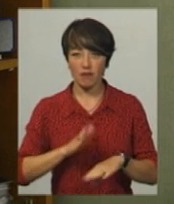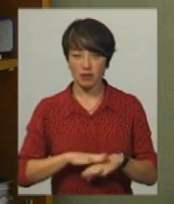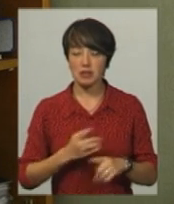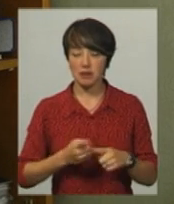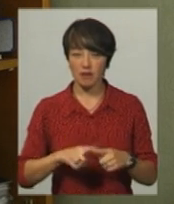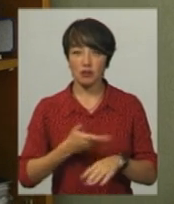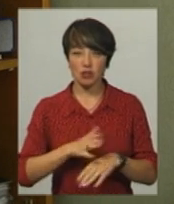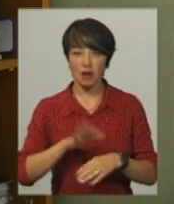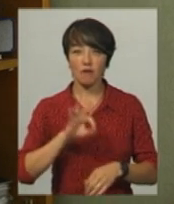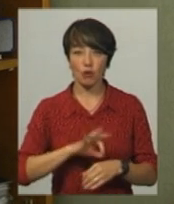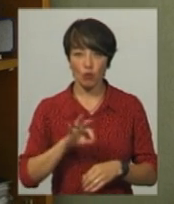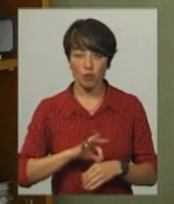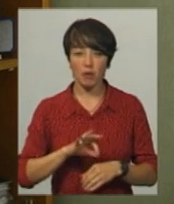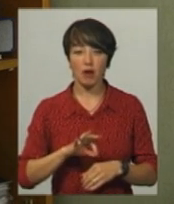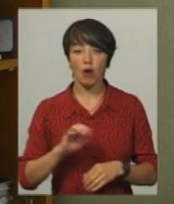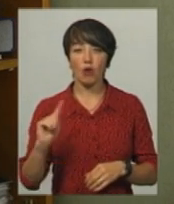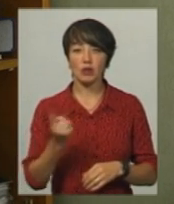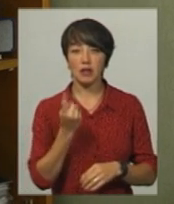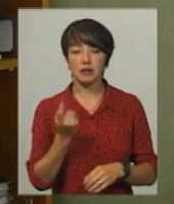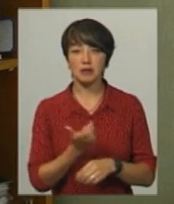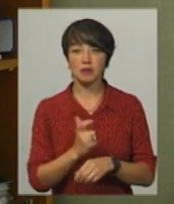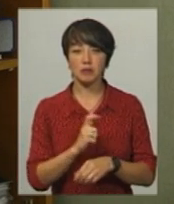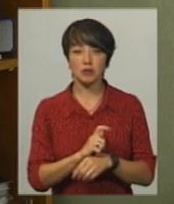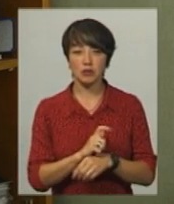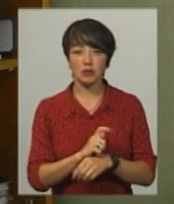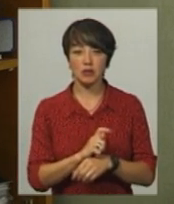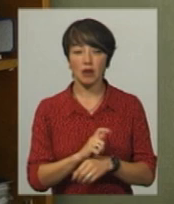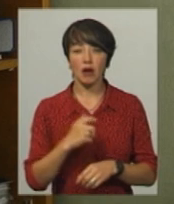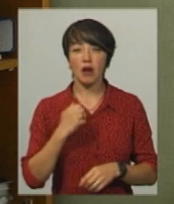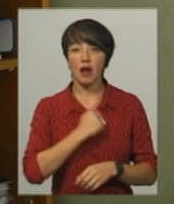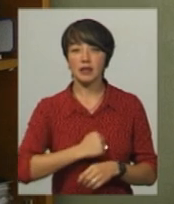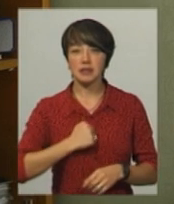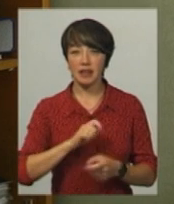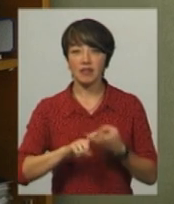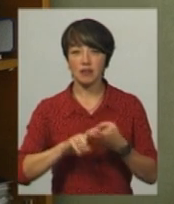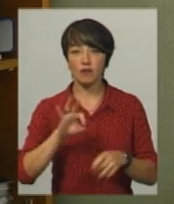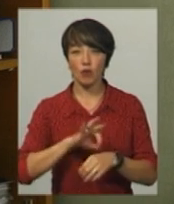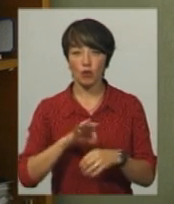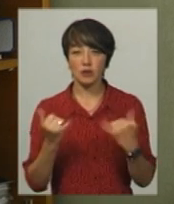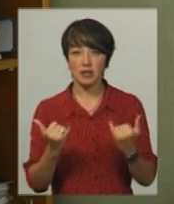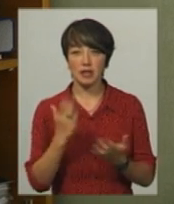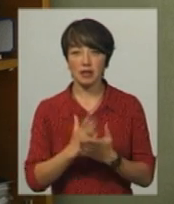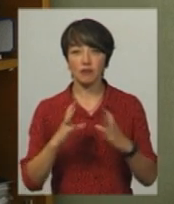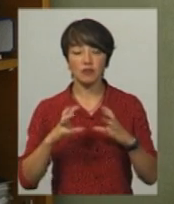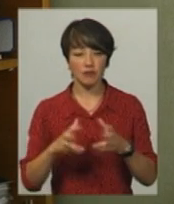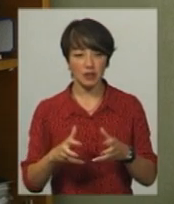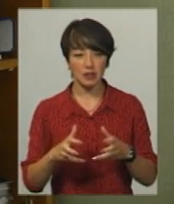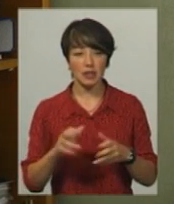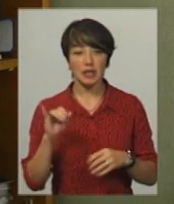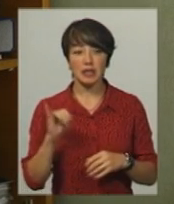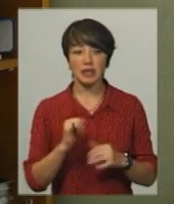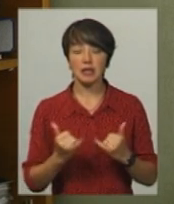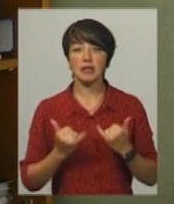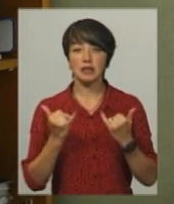важка. Одна з найгрізніших інфекційних хвороб, які існують зараз в світі. І